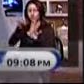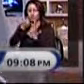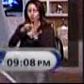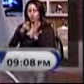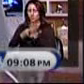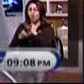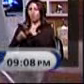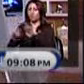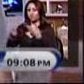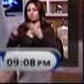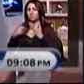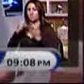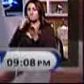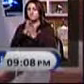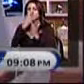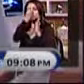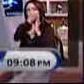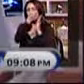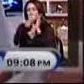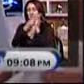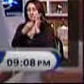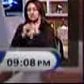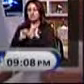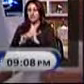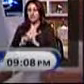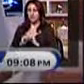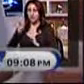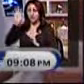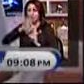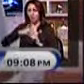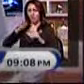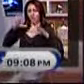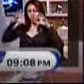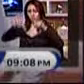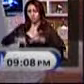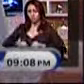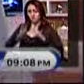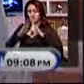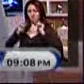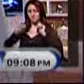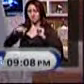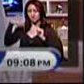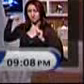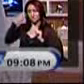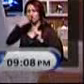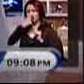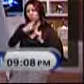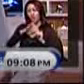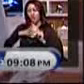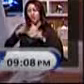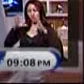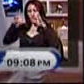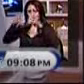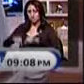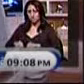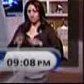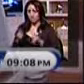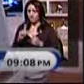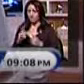اللي بيحصل حاجه تانية، اللي بيحصل انه انا بسيطر على الدوله مش على الحكومه. فنحن في هذا الموضوع، انت زقيت